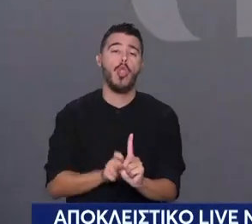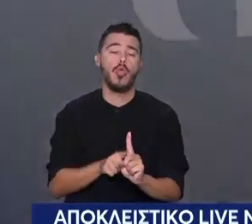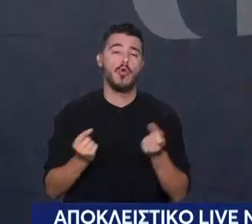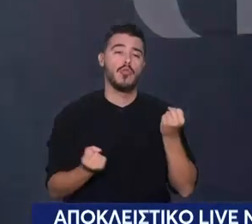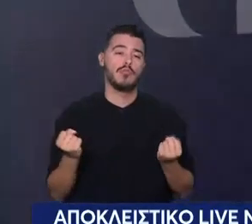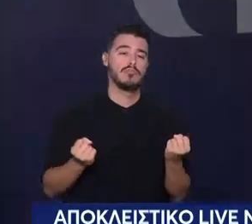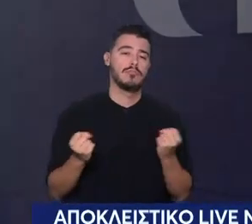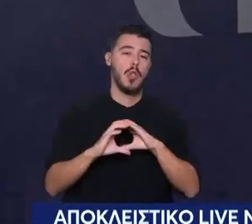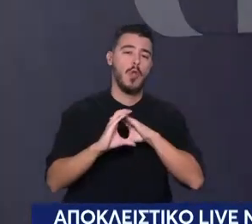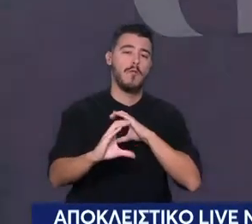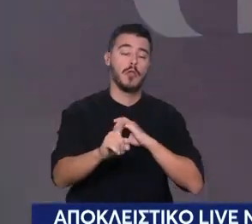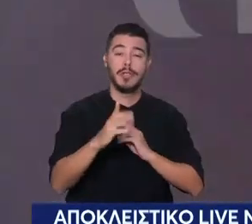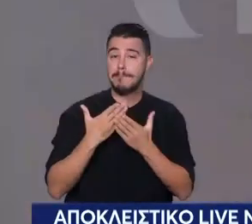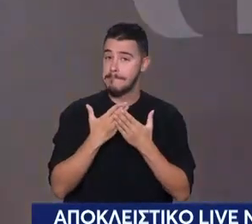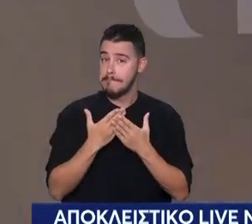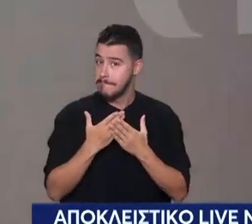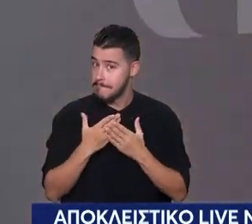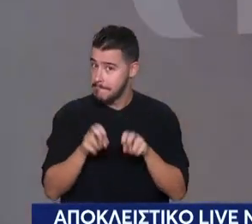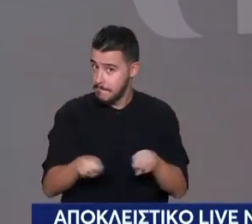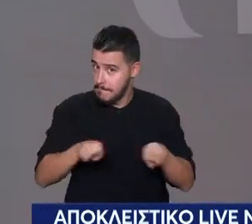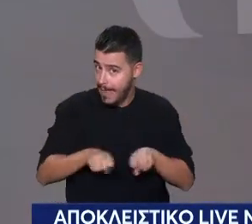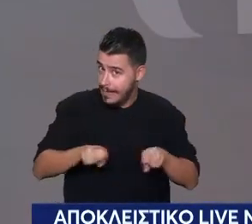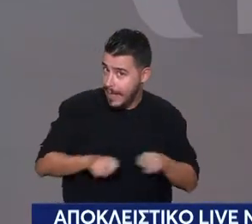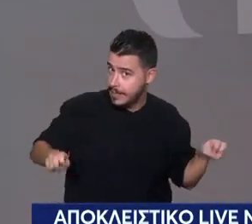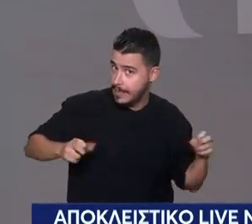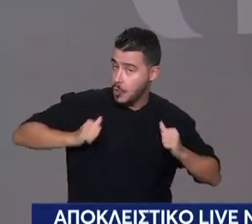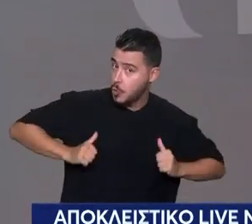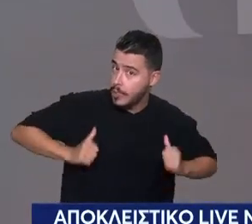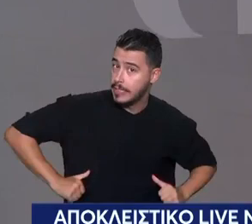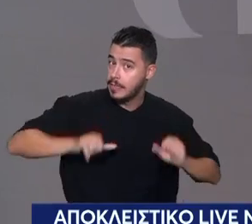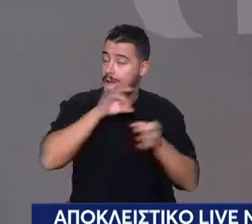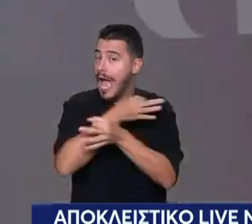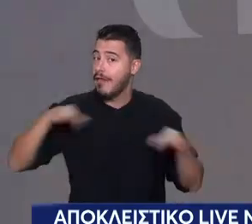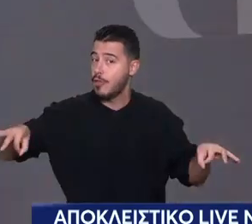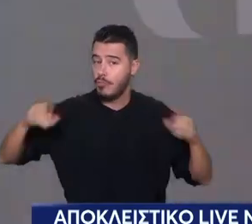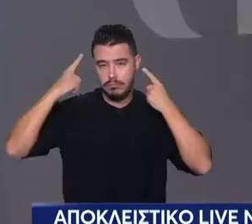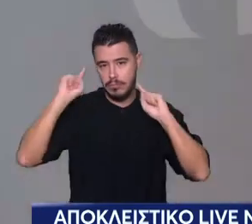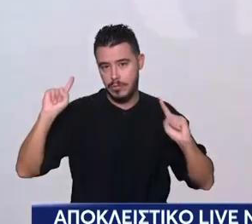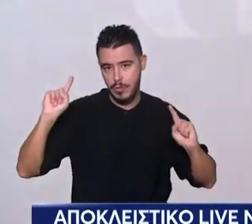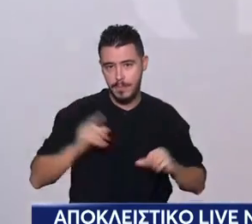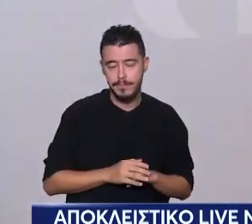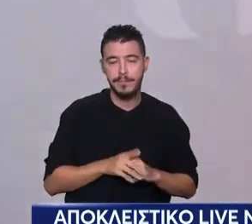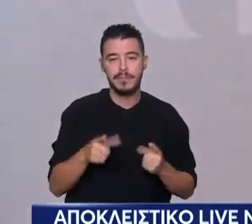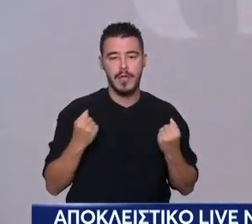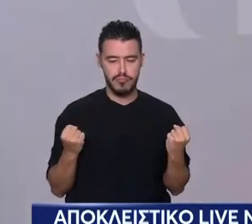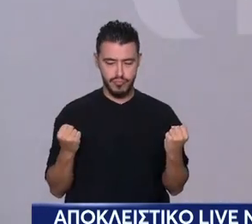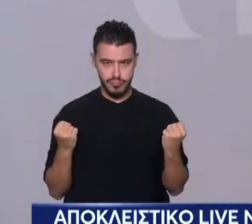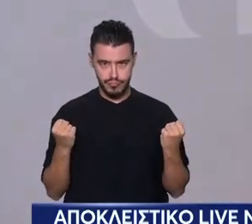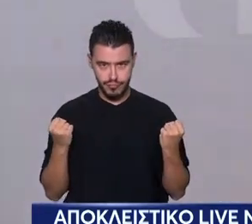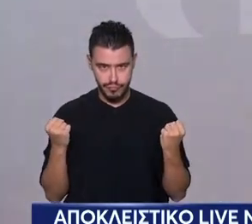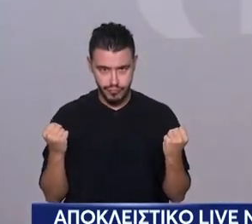που δεν ξέρουμε τι είχε μέσα, είχε μαθητές, είχε τουρίστες, ήταν άδειο, δεν το ξέρουμε, πήγε πάνω στη γραμμή του